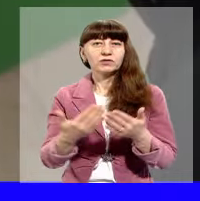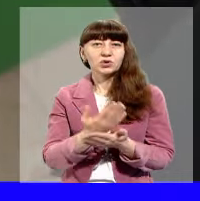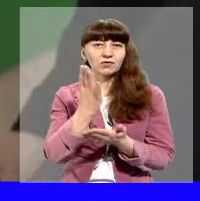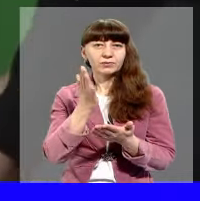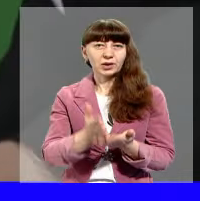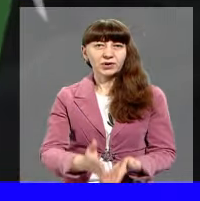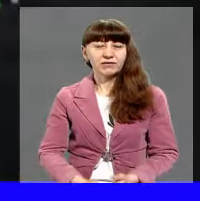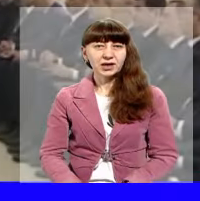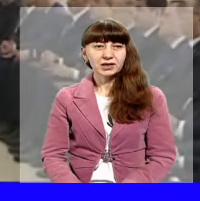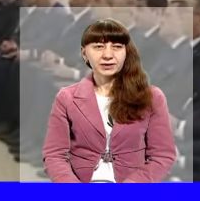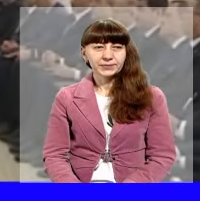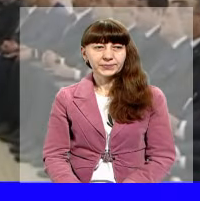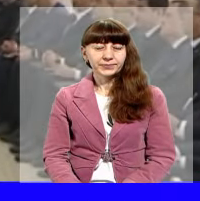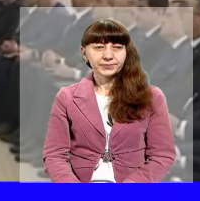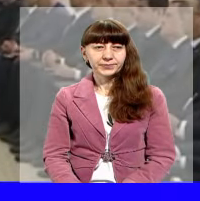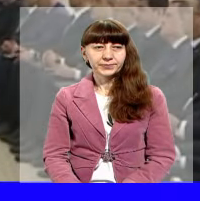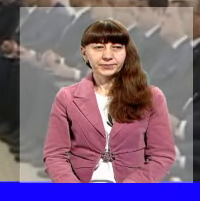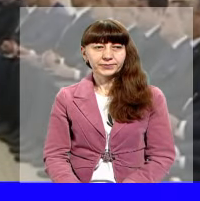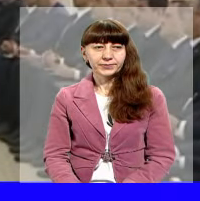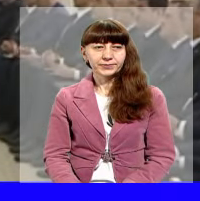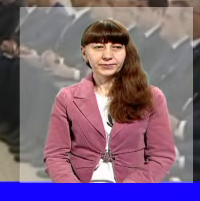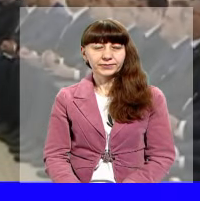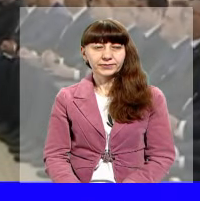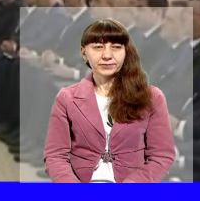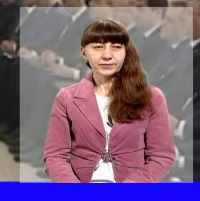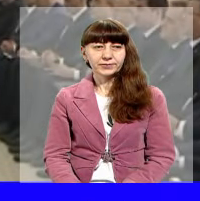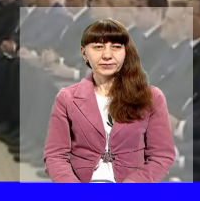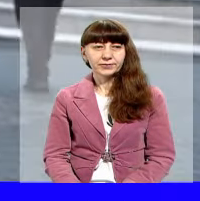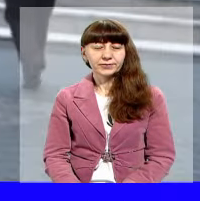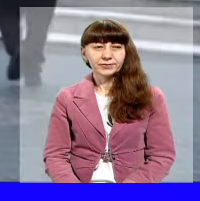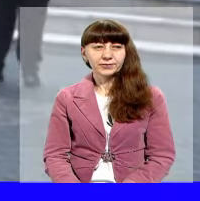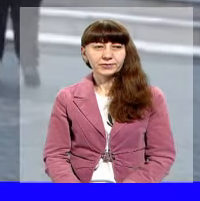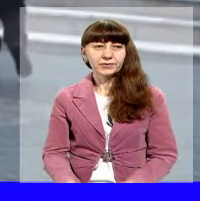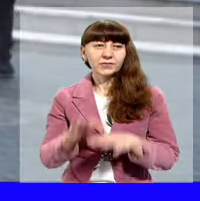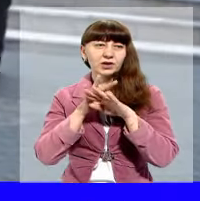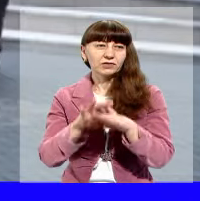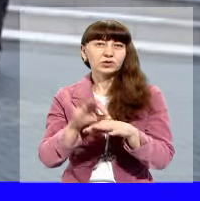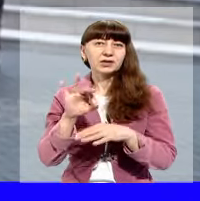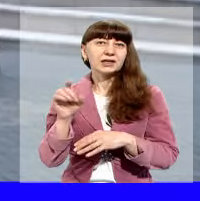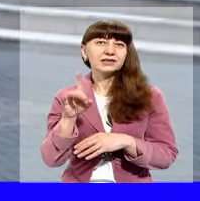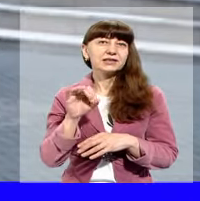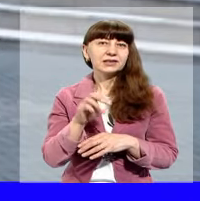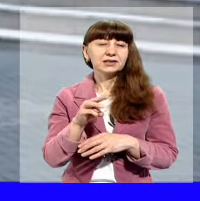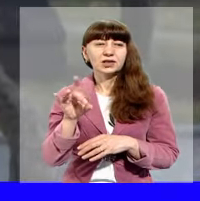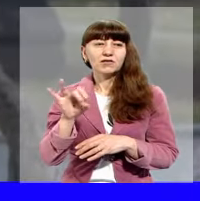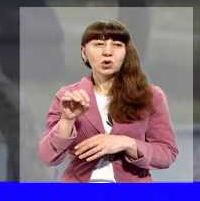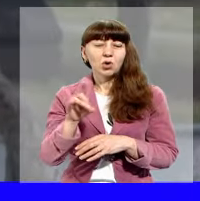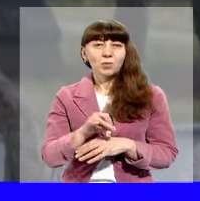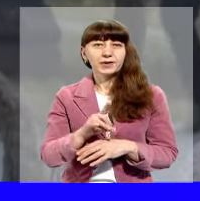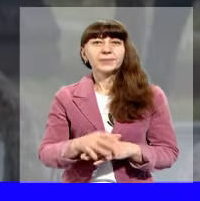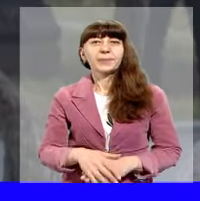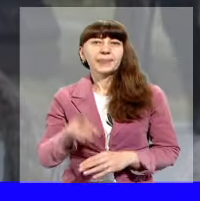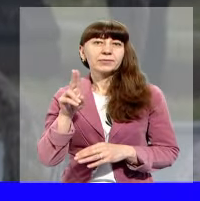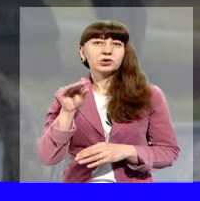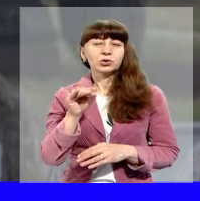шаруа алдағы 2 жылда іске асатын болды. Сөйтіп, Қытайдан Еуропаға баратын трафиктен бізге де табыс түсіп тұрмақ. Ал Қасым-Жомарт